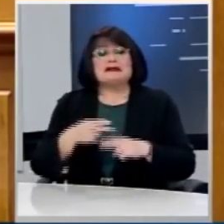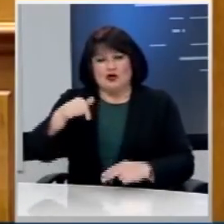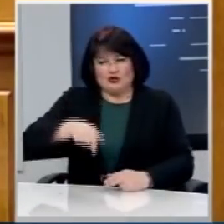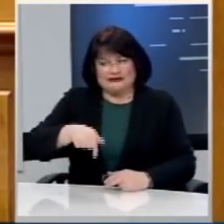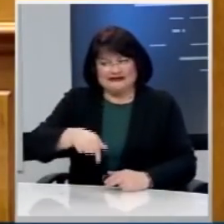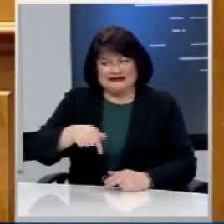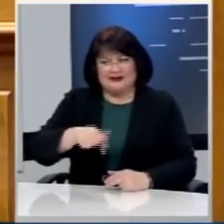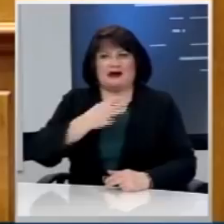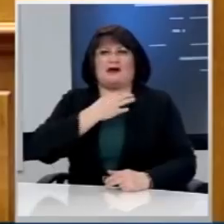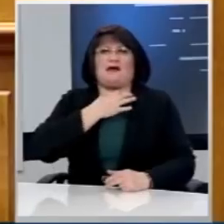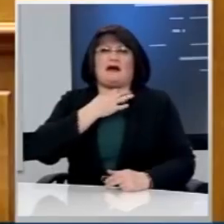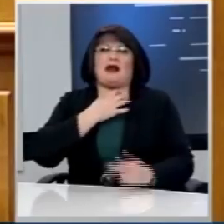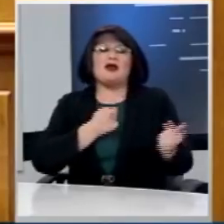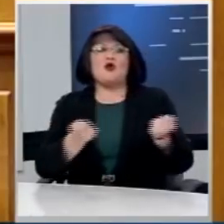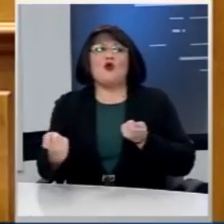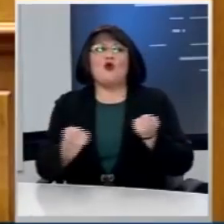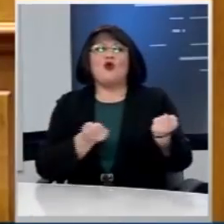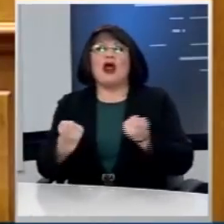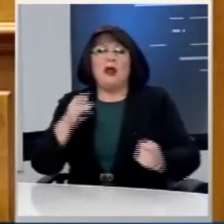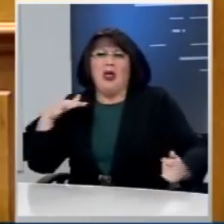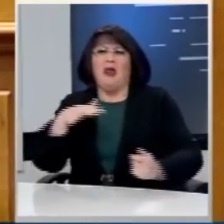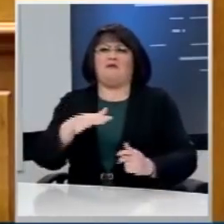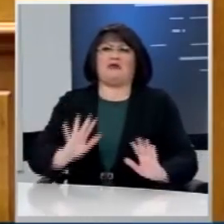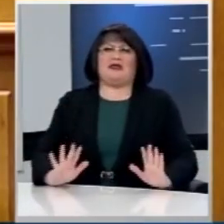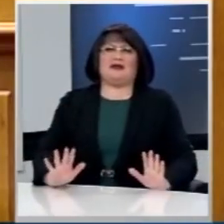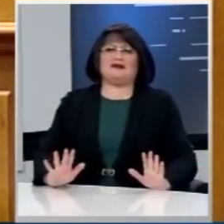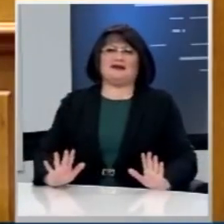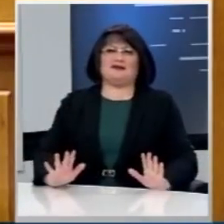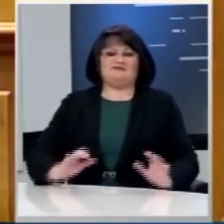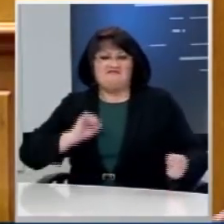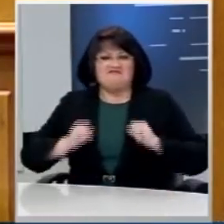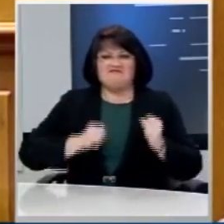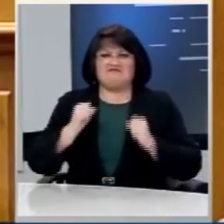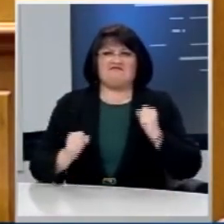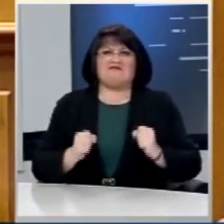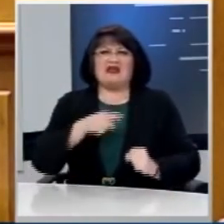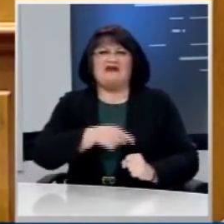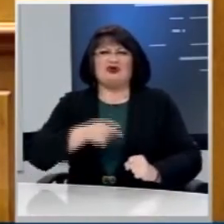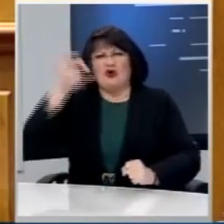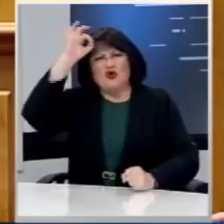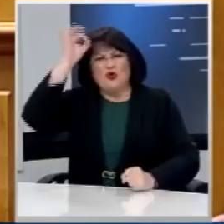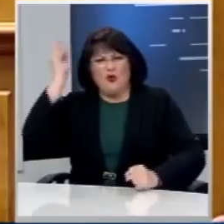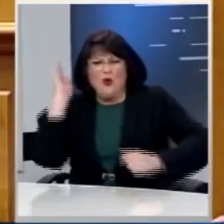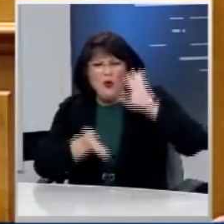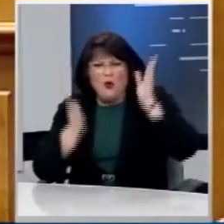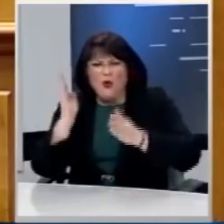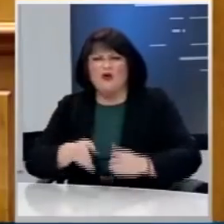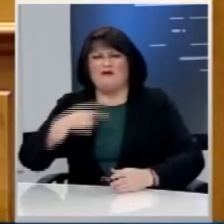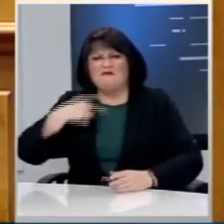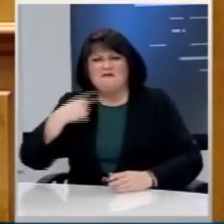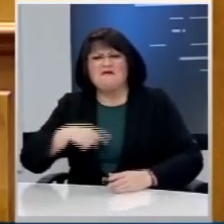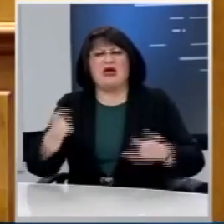σήμερα η ανάγκη της οργάνωσης της αντιπίθεσης. Γι' αυτό και εντείνεται και την κρατική καταστολή, τη συκοφαντία